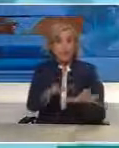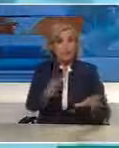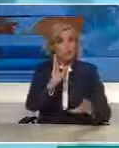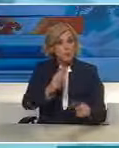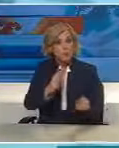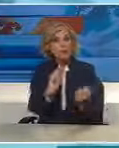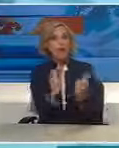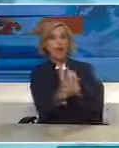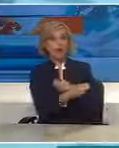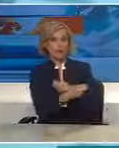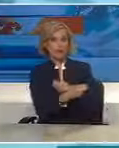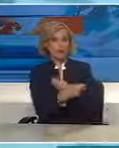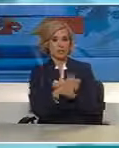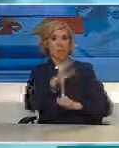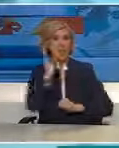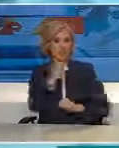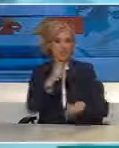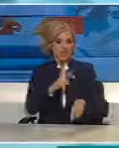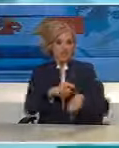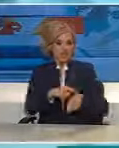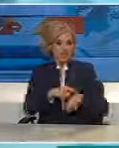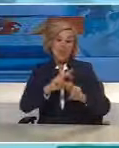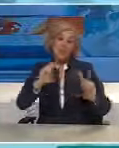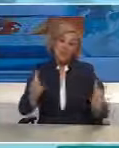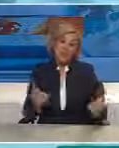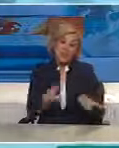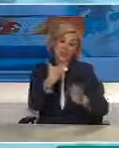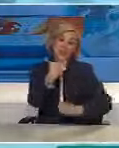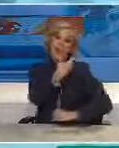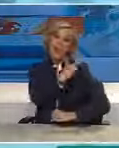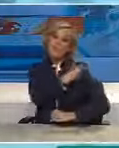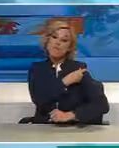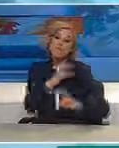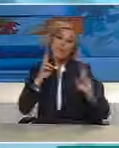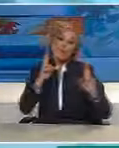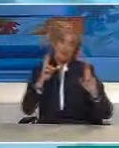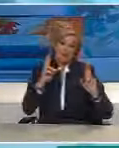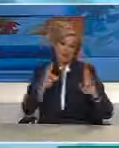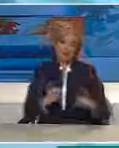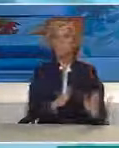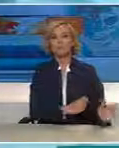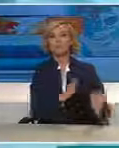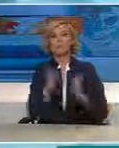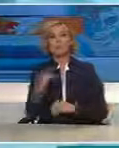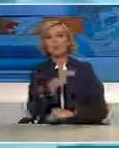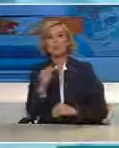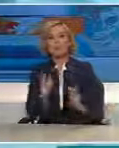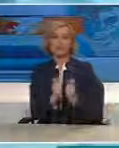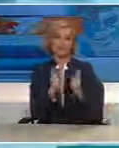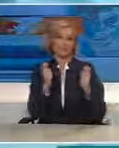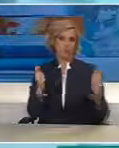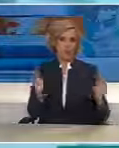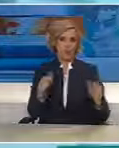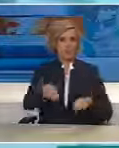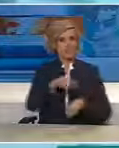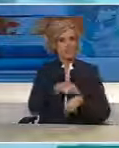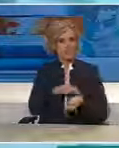είναι ιδιαίτερα σημαντικές όταν θα αναπτυχθεί εμβόλιο. Σχετικά με τα σχολεία, συνεχίζεται η ειδική συζήτηση στην Επιτροπή